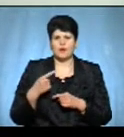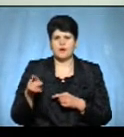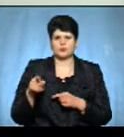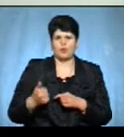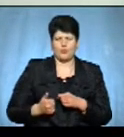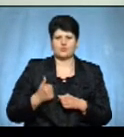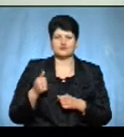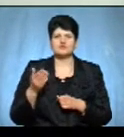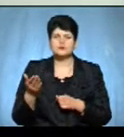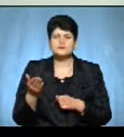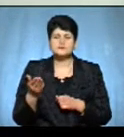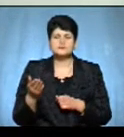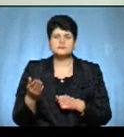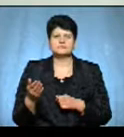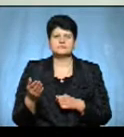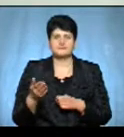але